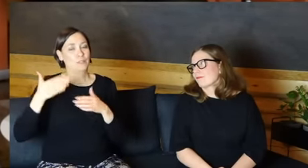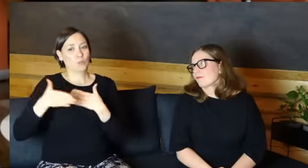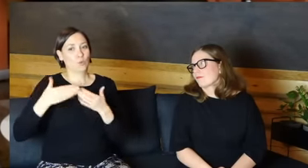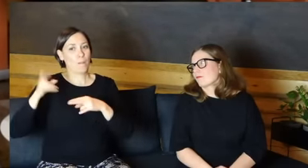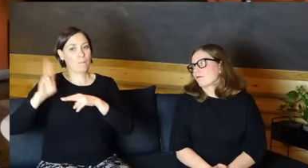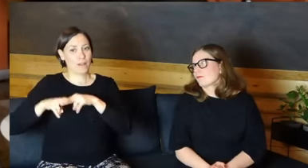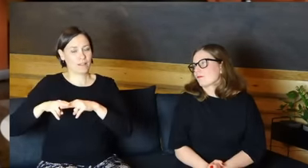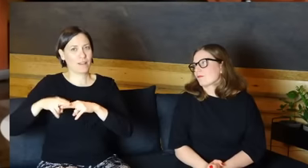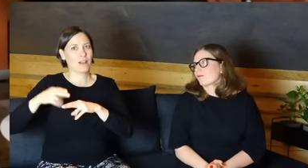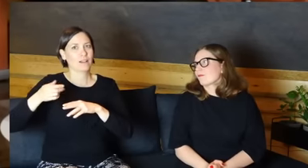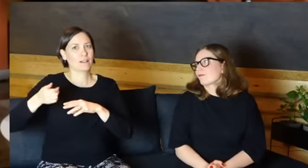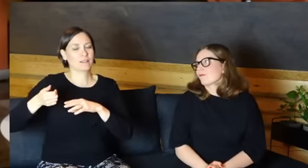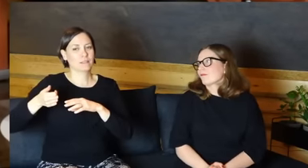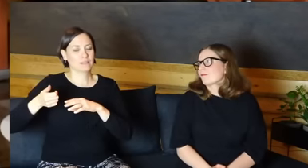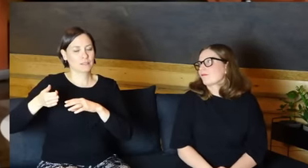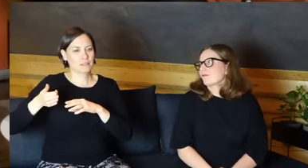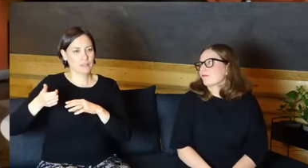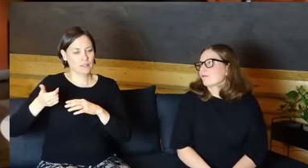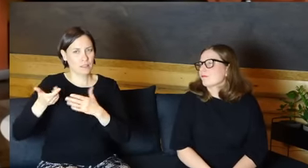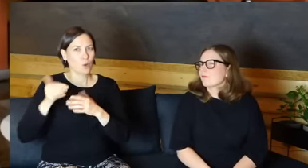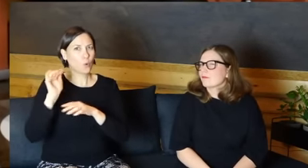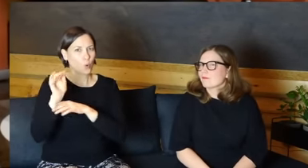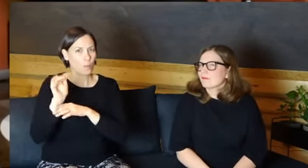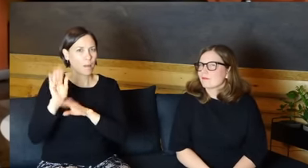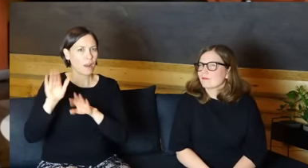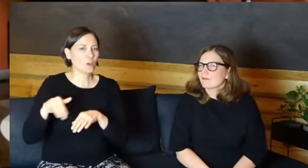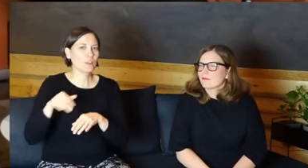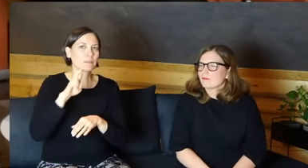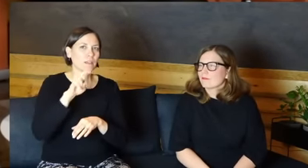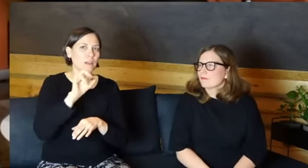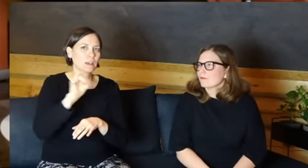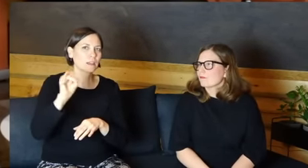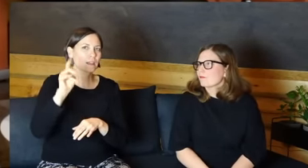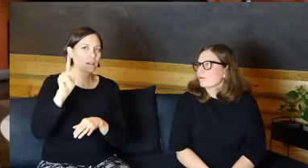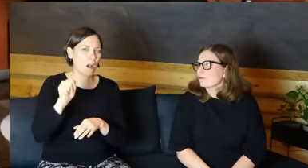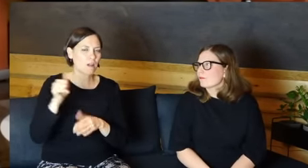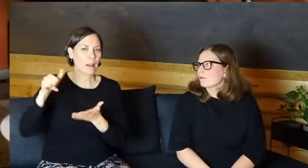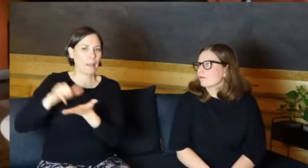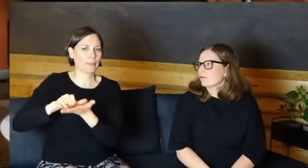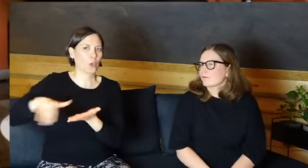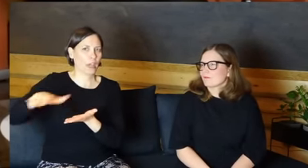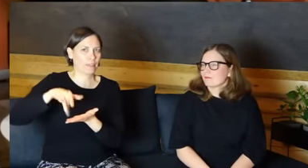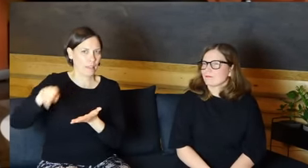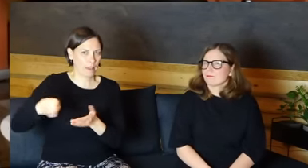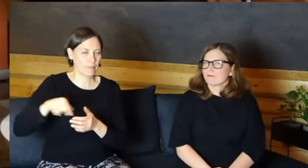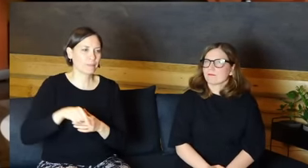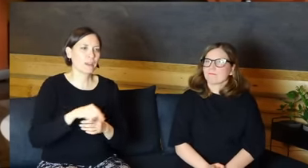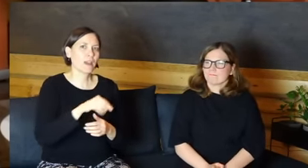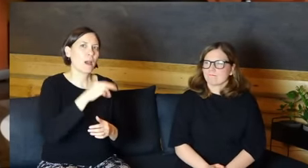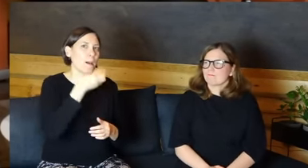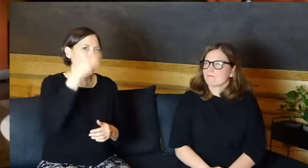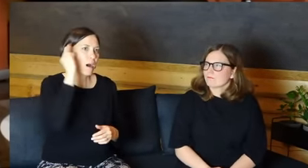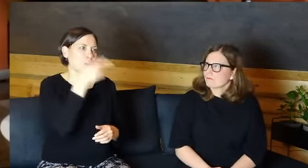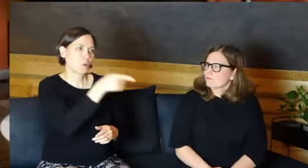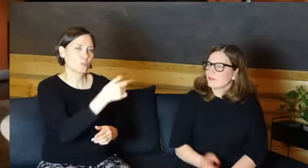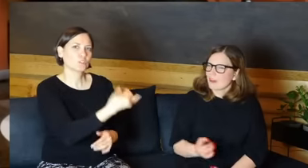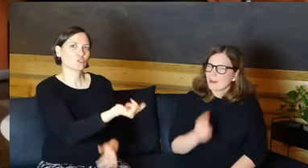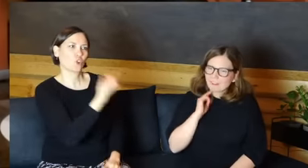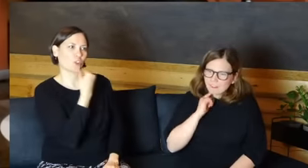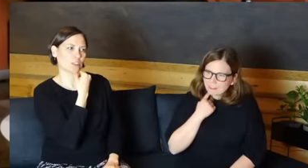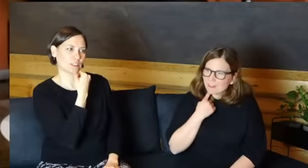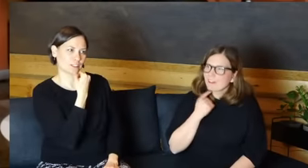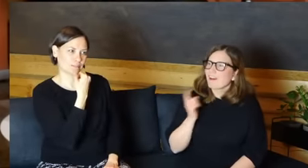viimeisiä työreissuja ulkomailla, olin tuolla Riikan lentokentällä ja tuota, Nenosen Markku soitti, että tuota, Sampo, että